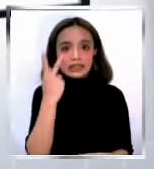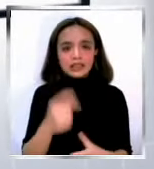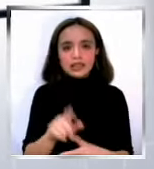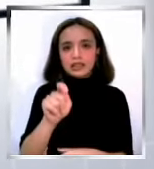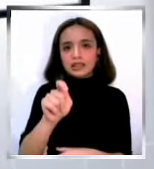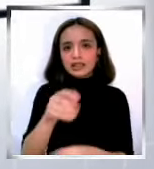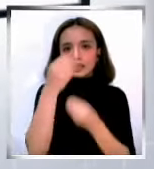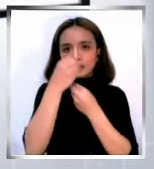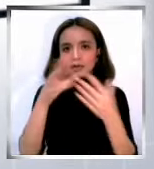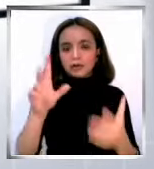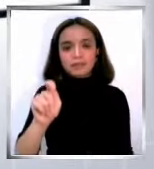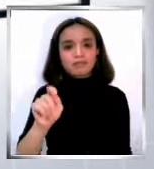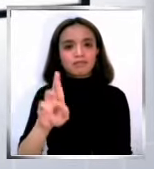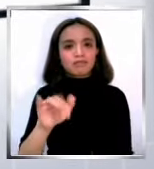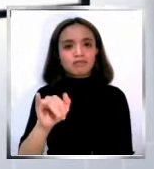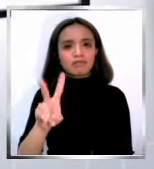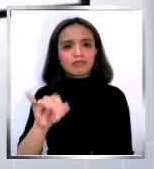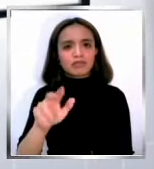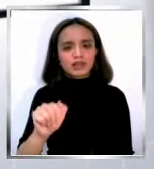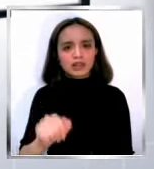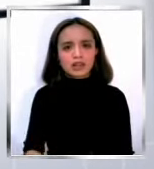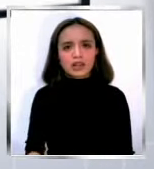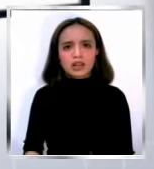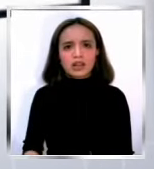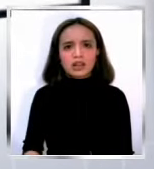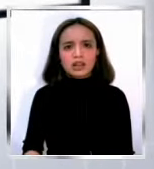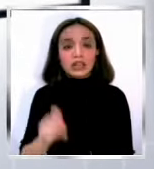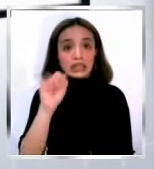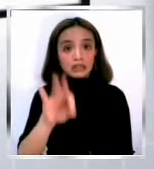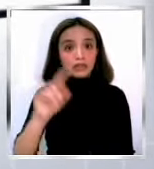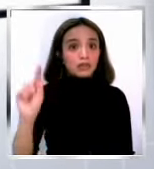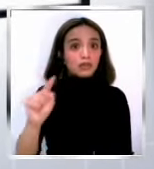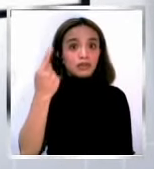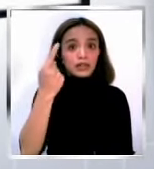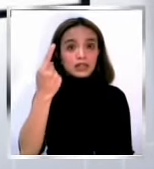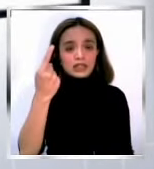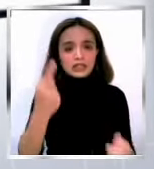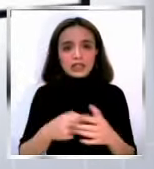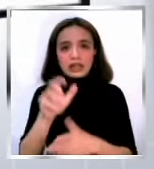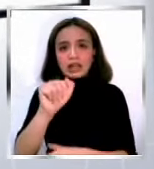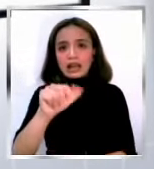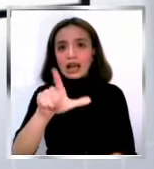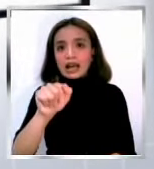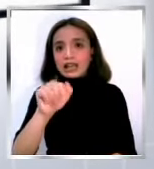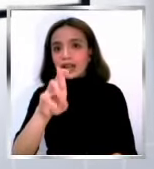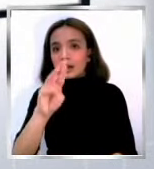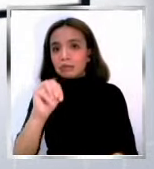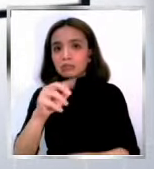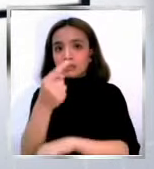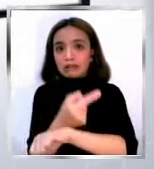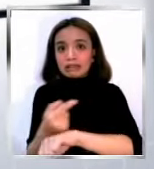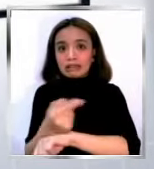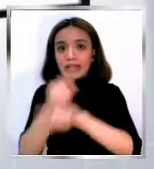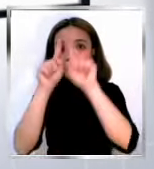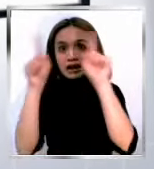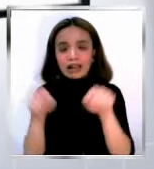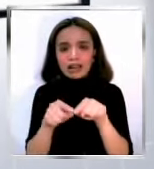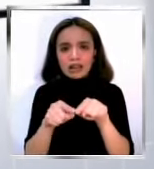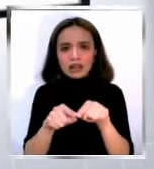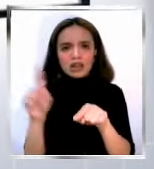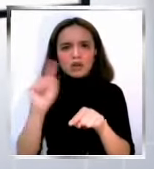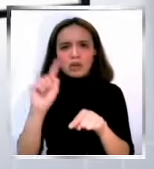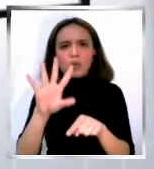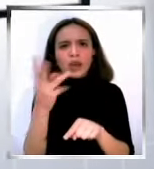day. Tuwing anong oras lang nagre-ring ang kauna-unahang mechanical alarm clock na naimbento sa Amerika noong 1787?